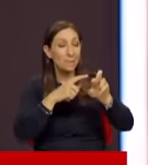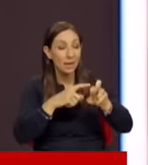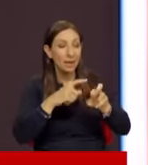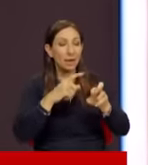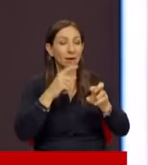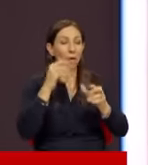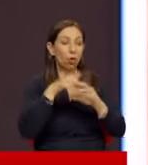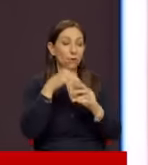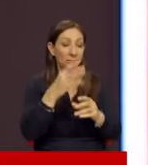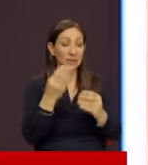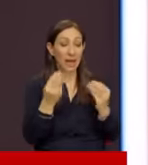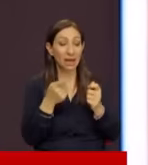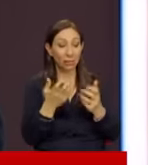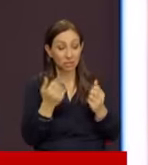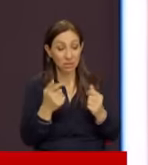eğitimli, kentli,